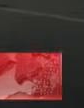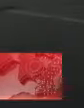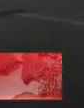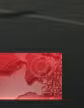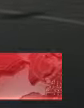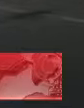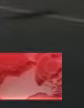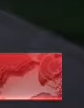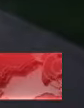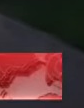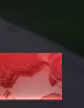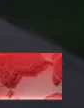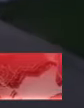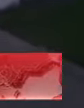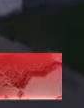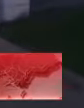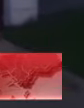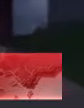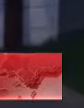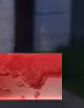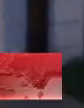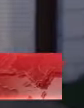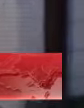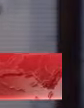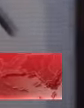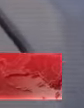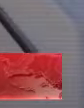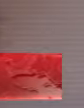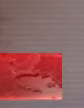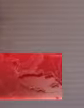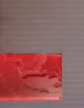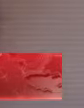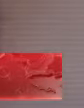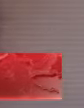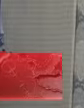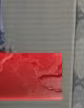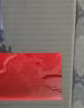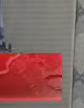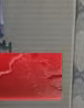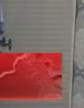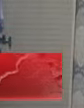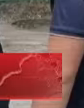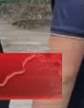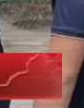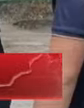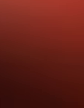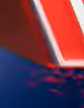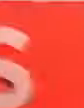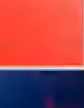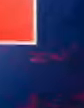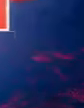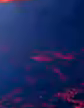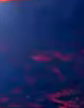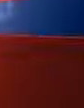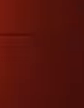оказывая моральное и физическое давление на потерпевшего, вымогали 8 миллионов тенге. Сколько человек стали жертвами преступников?